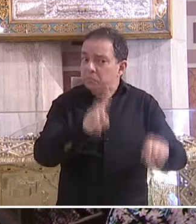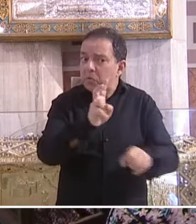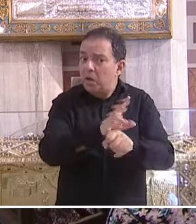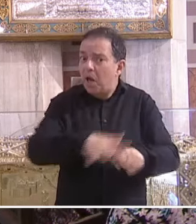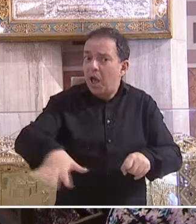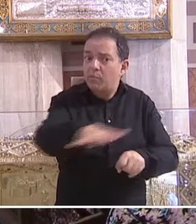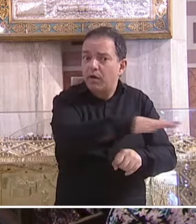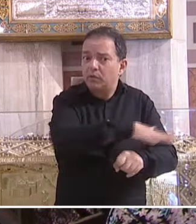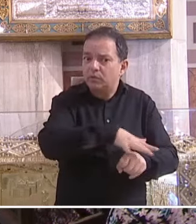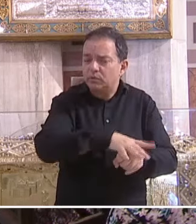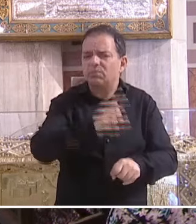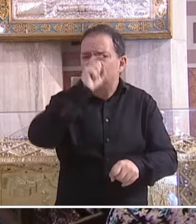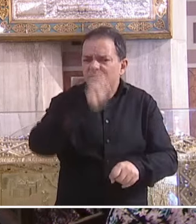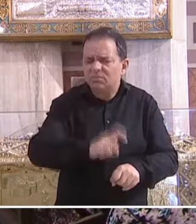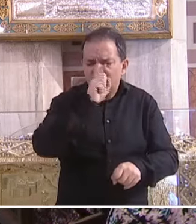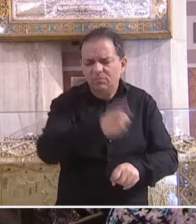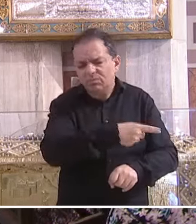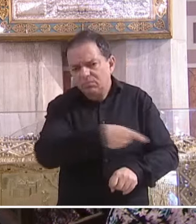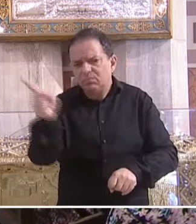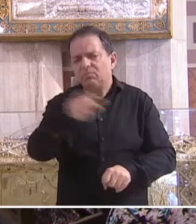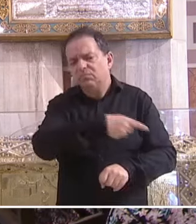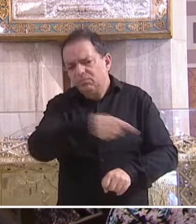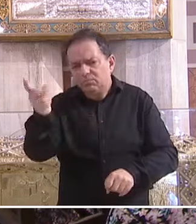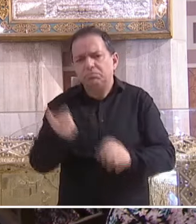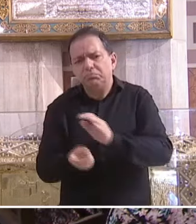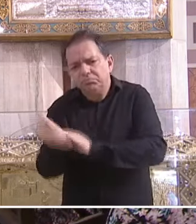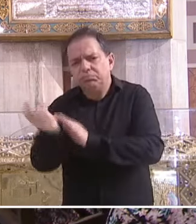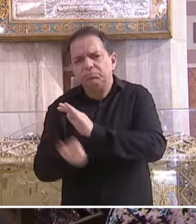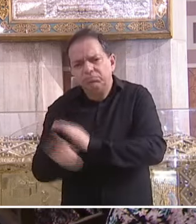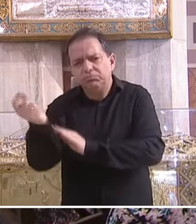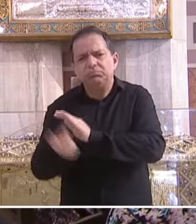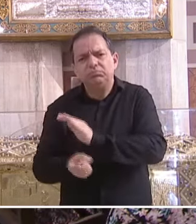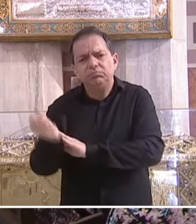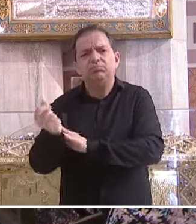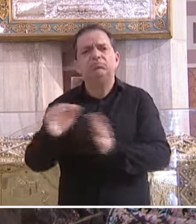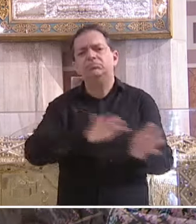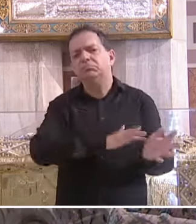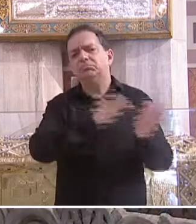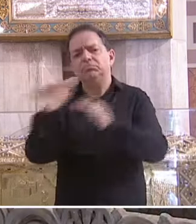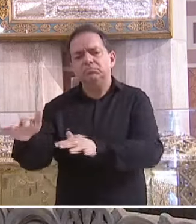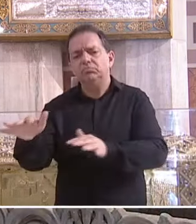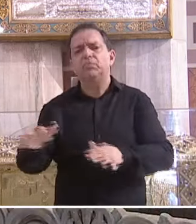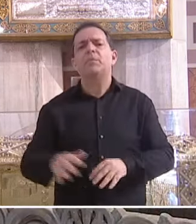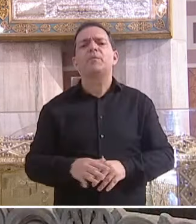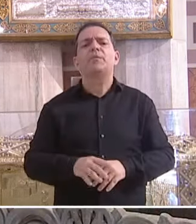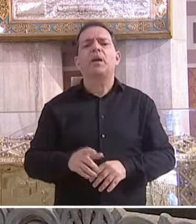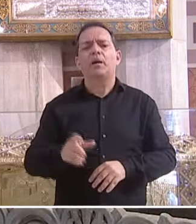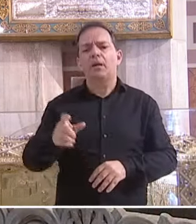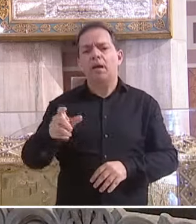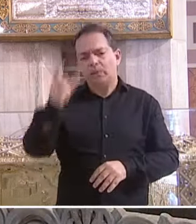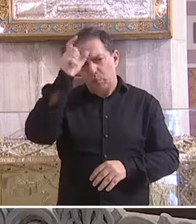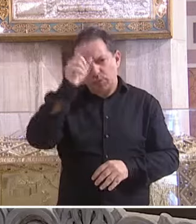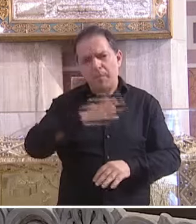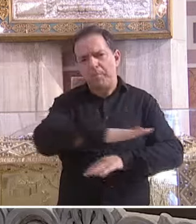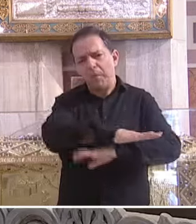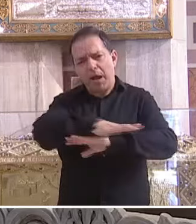εναπομείναντας εξαναγκάστηκαν να βρουν καταφύγιο στα παράλια της Μικράς